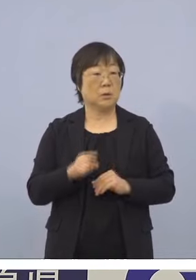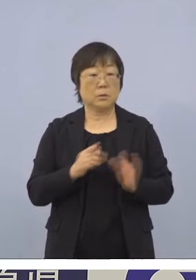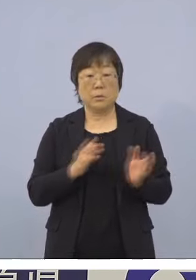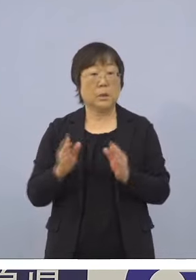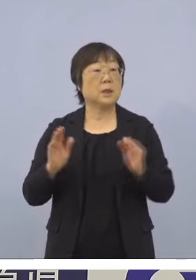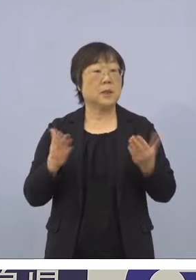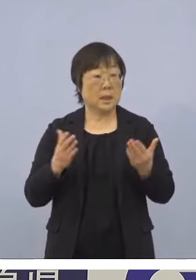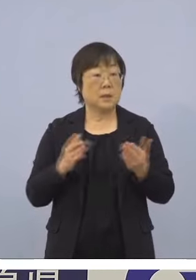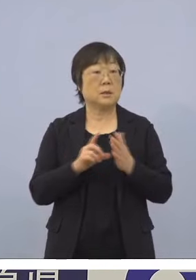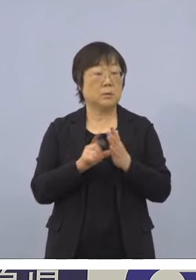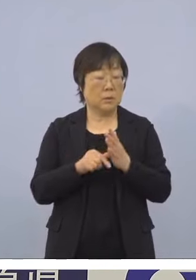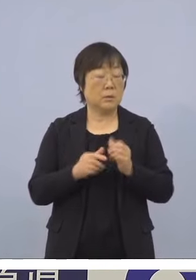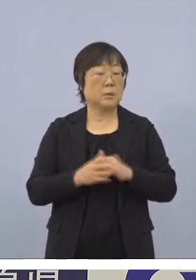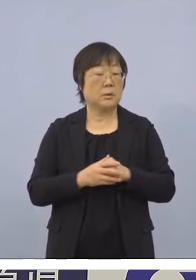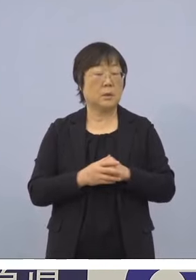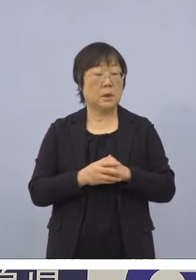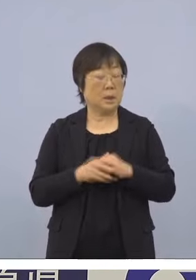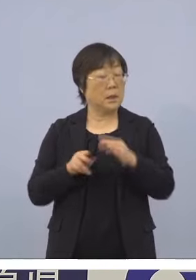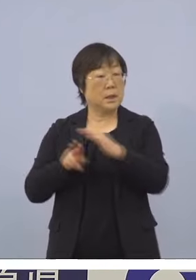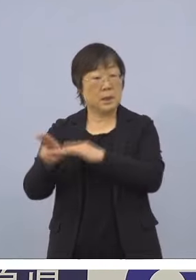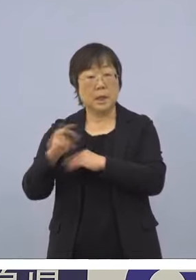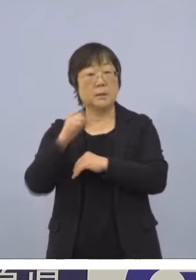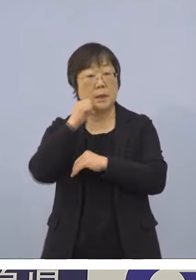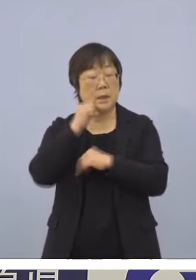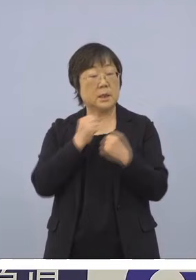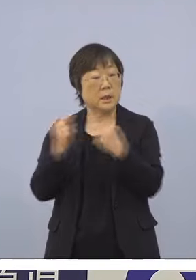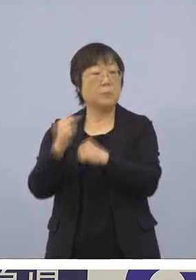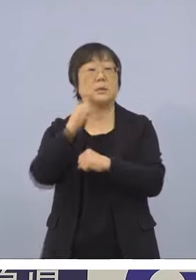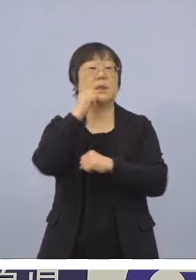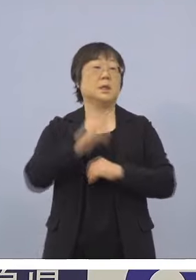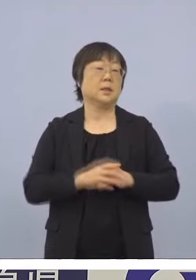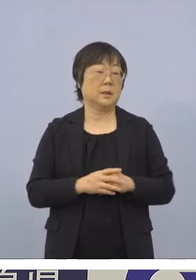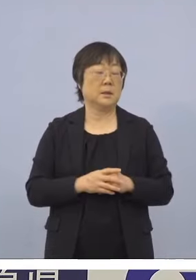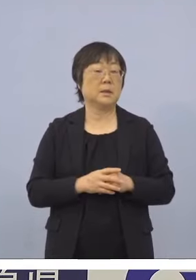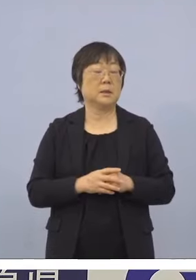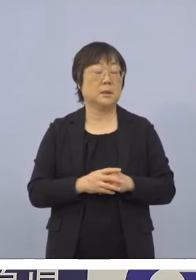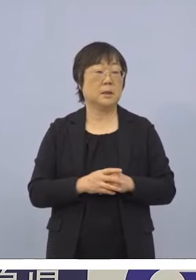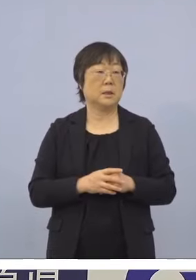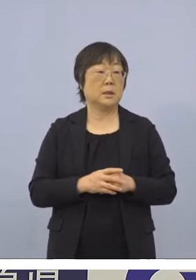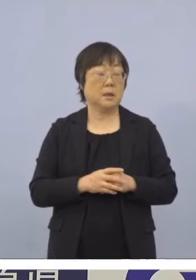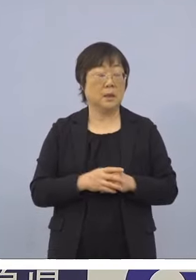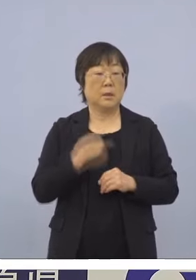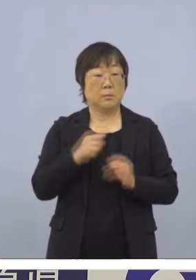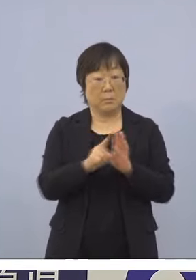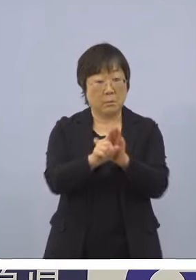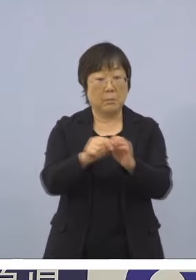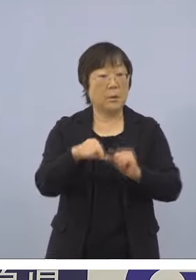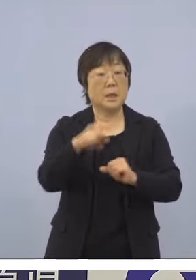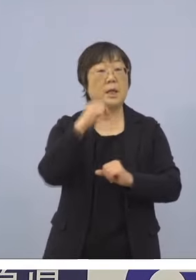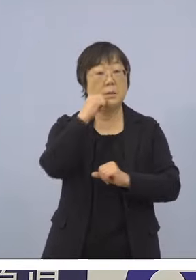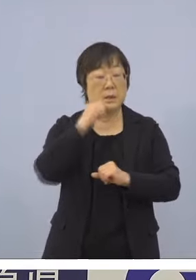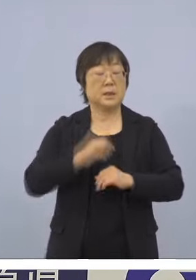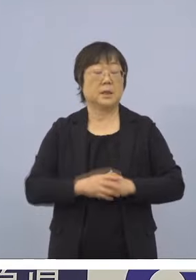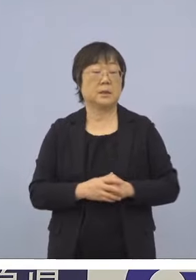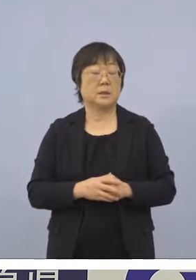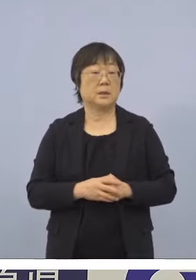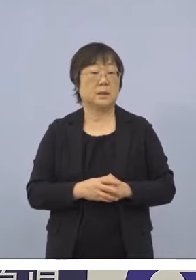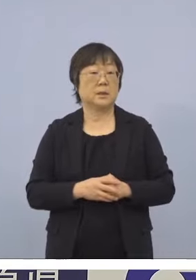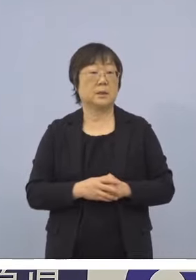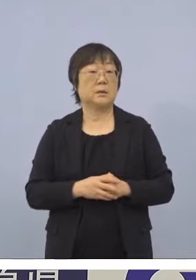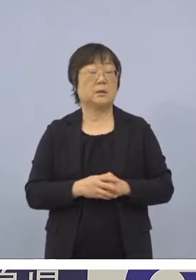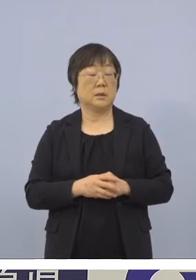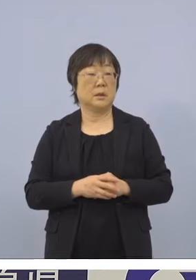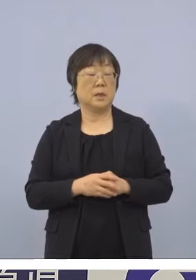ければ逃げられません。そして助けにも行けません。そ